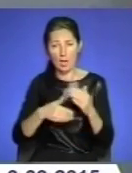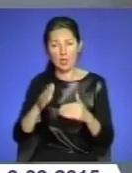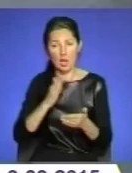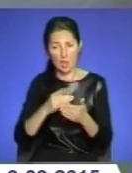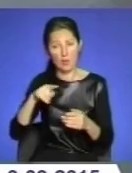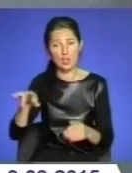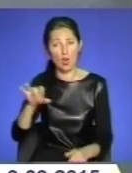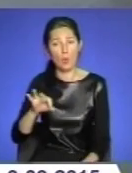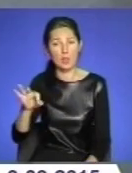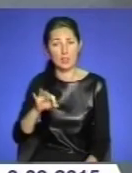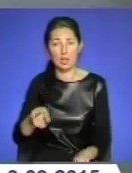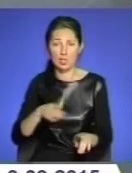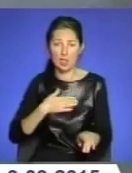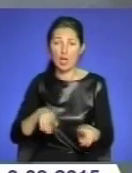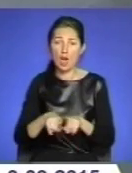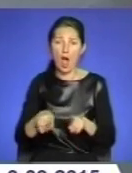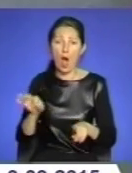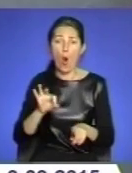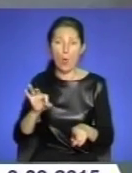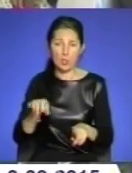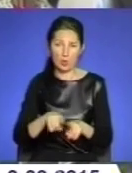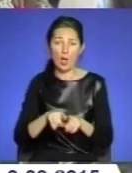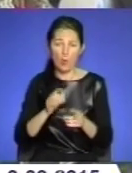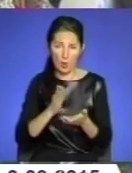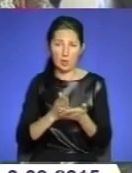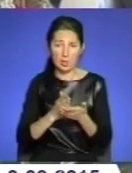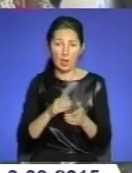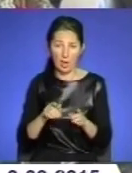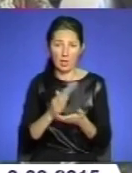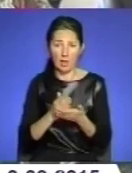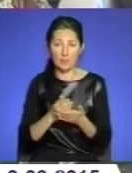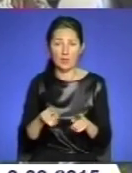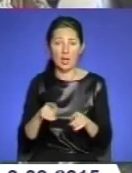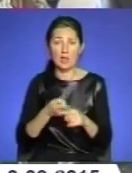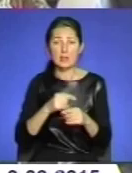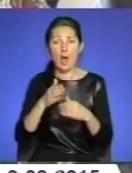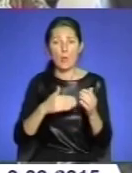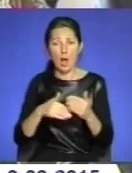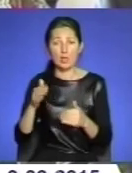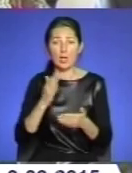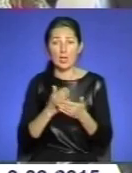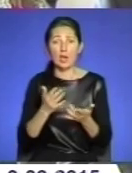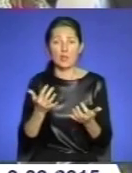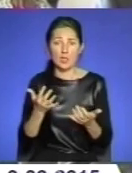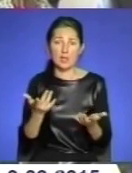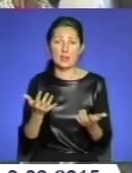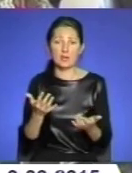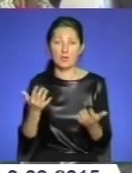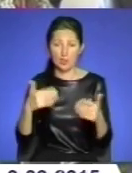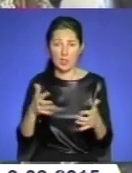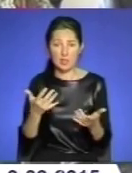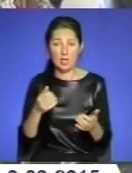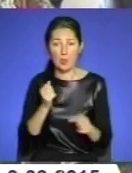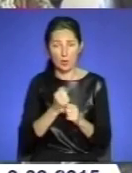інших областях. Чи наша область теж має цю практику? Ця практика існує вже, напевно, скільки працює музичні